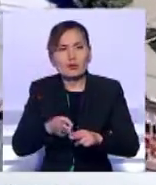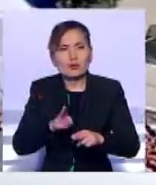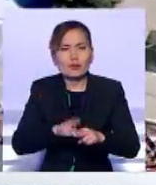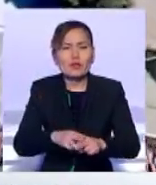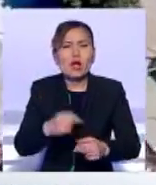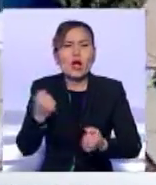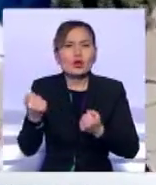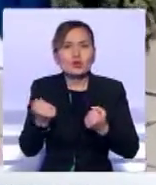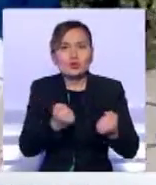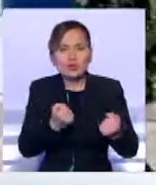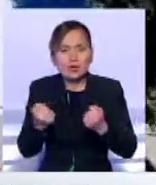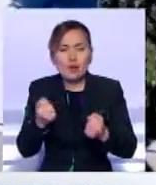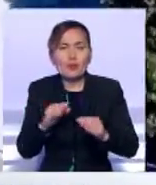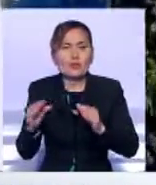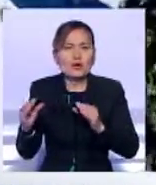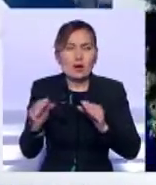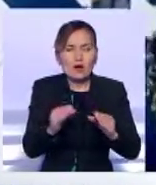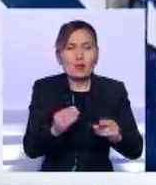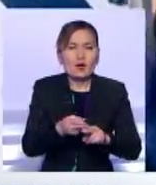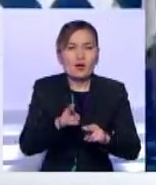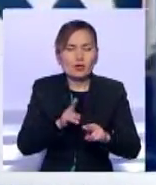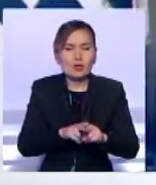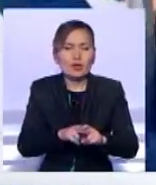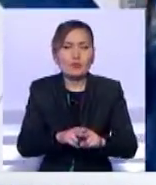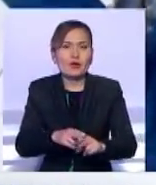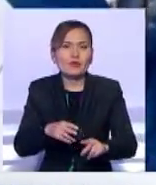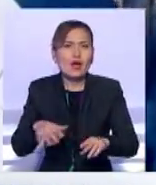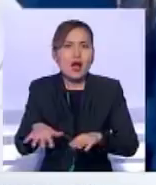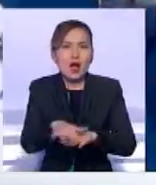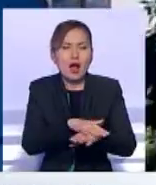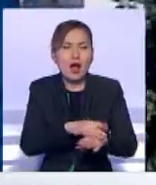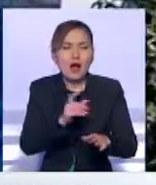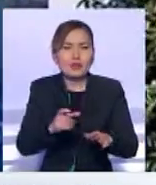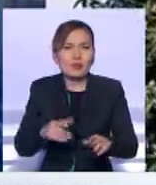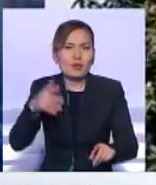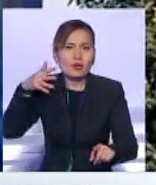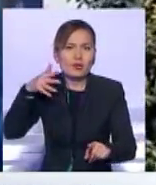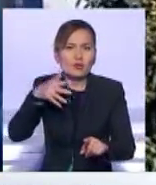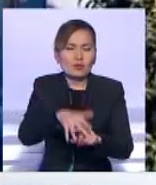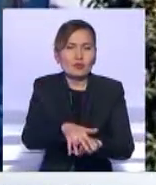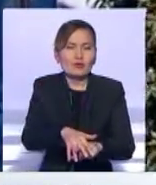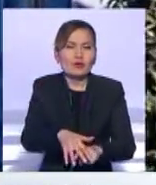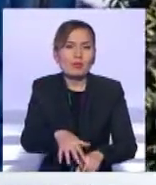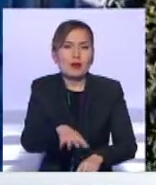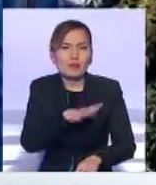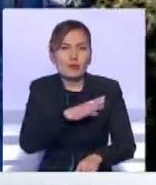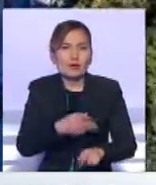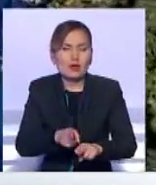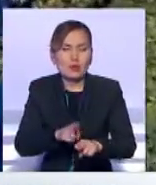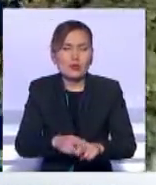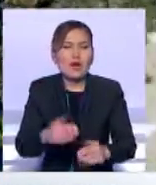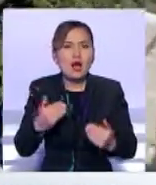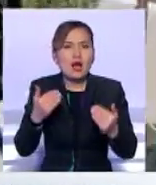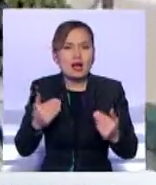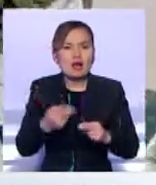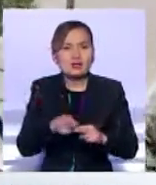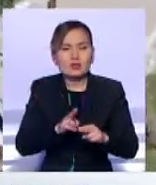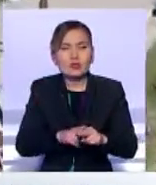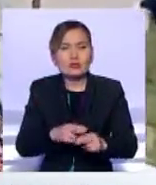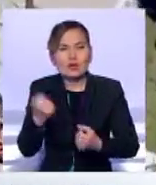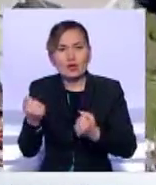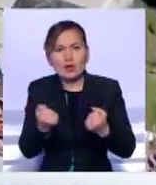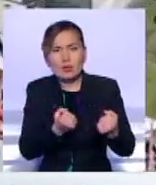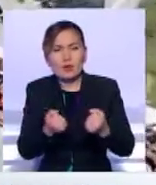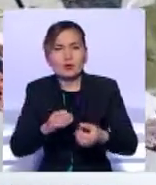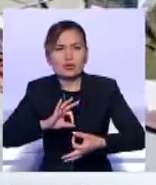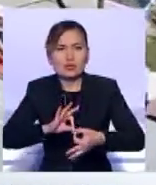Олардың айтуынша жүргізуші көліктен балтасынды құрал алып шығып топ адамға ұмтылған. Дегенмен қарсыластары қолындағысын күштеп тартып алған.